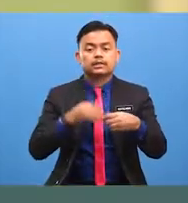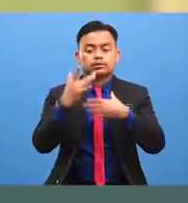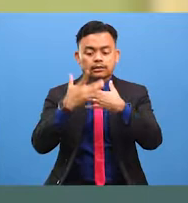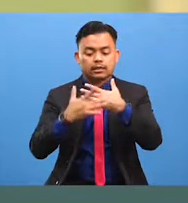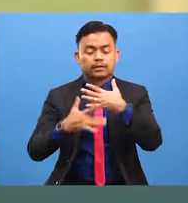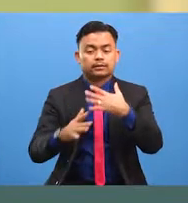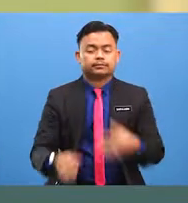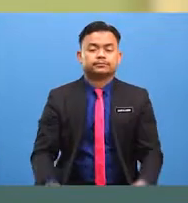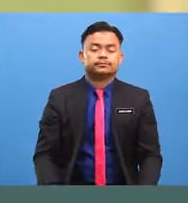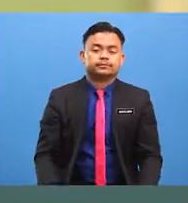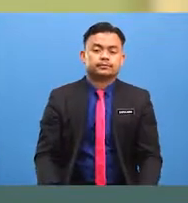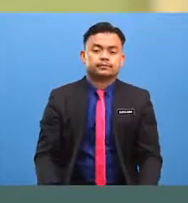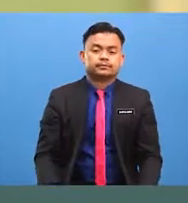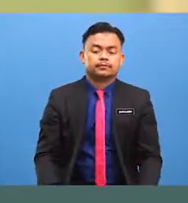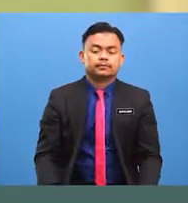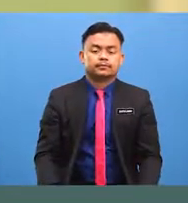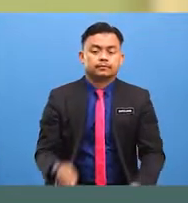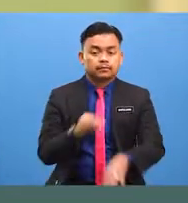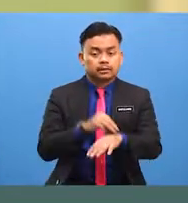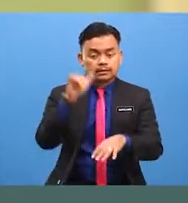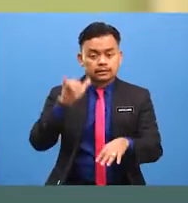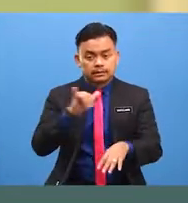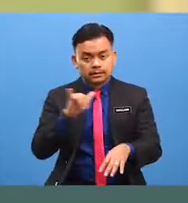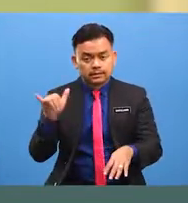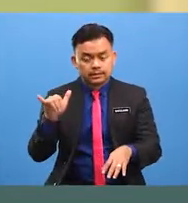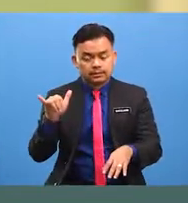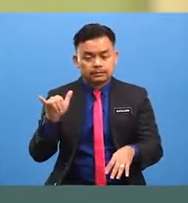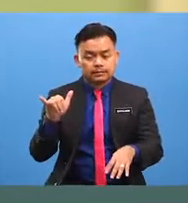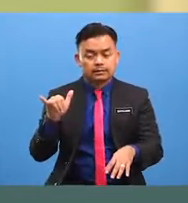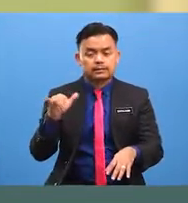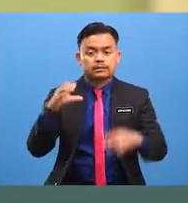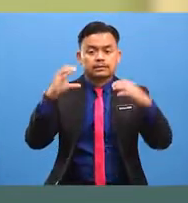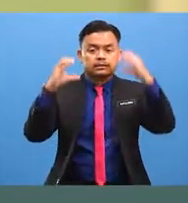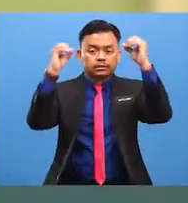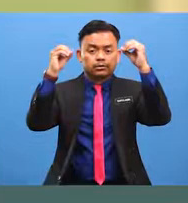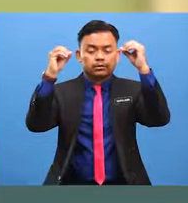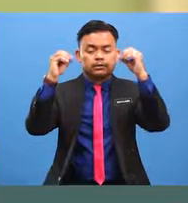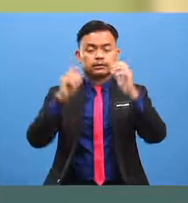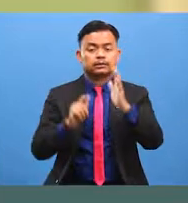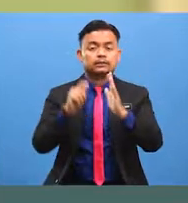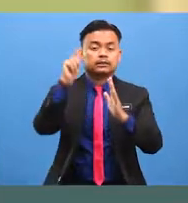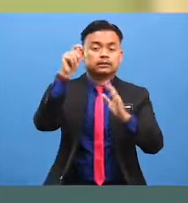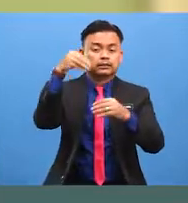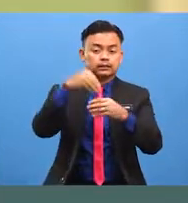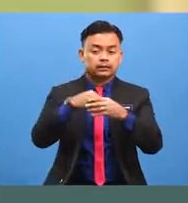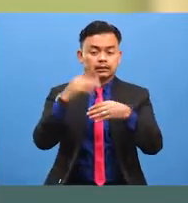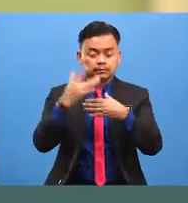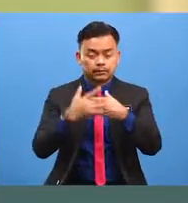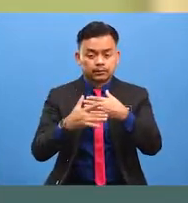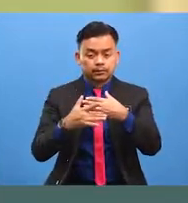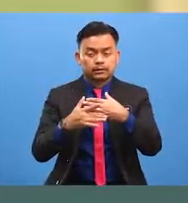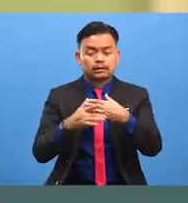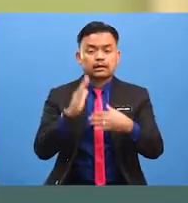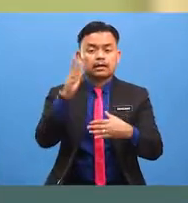sama, kandungan karbon dioksida yang tinggi dalam salur darah akan meresap